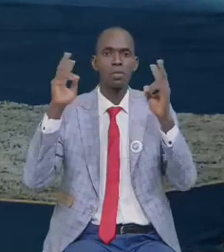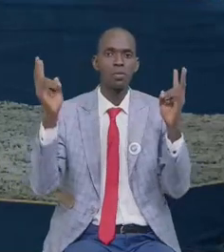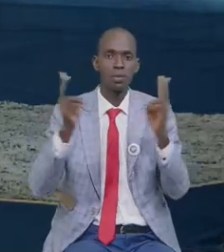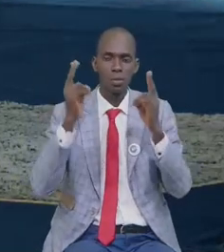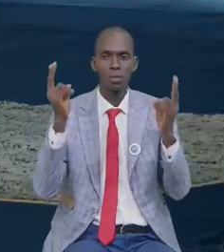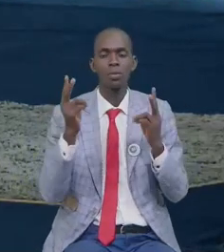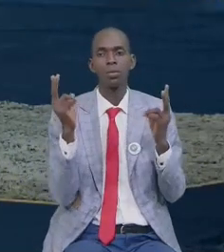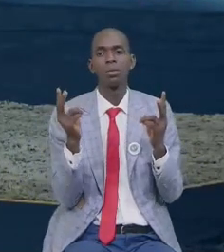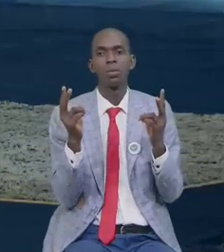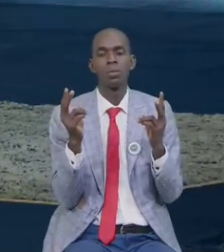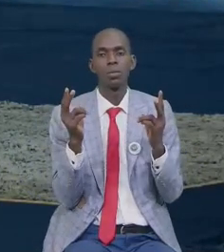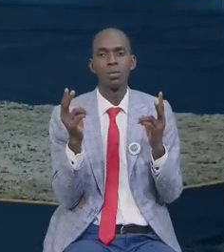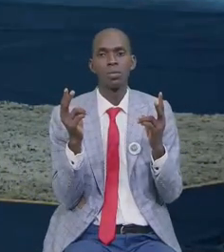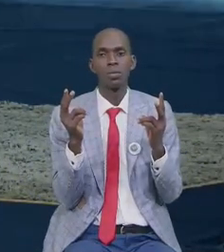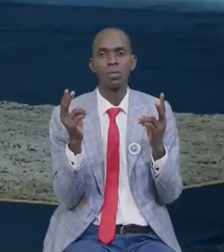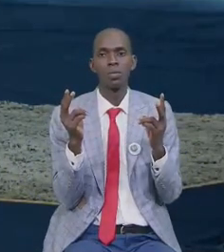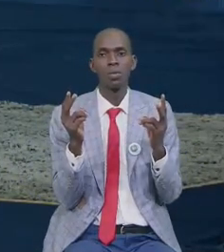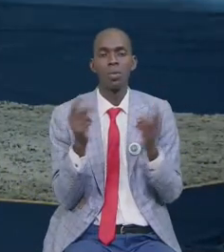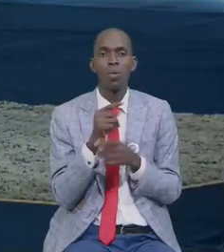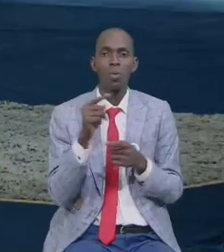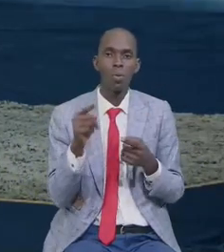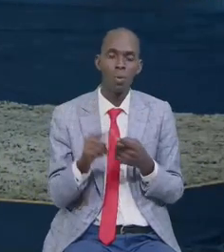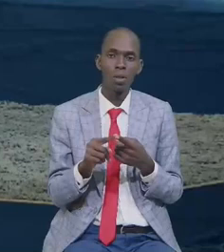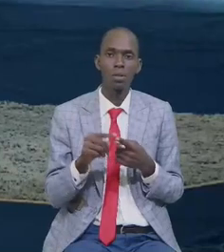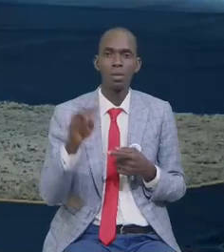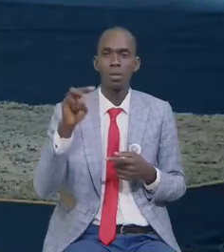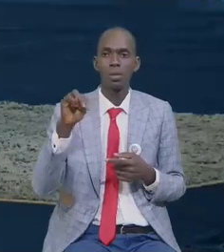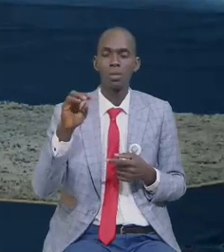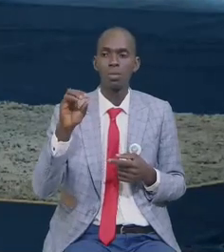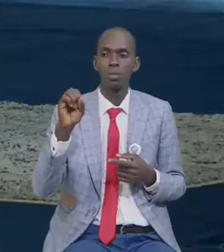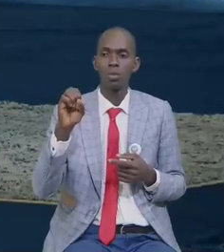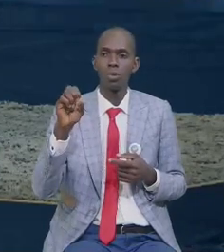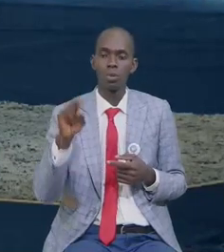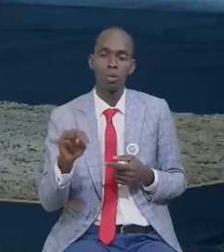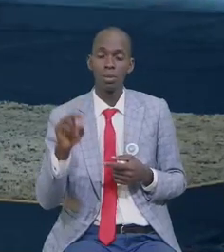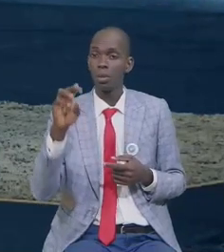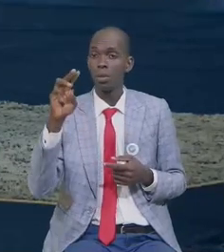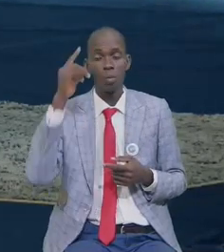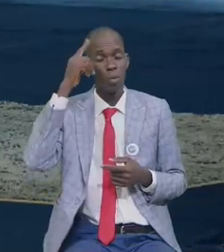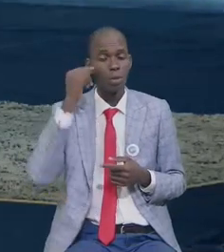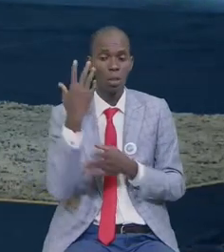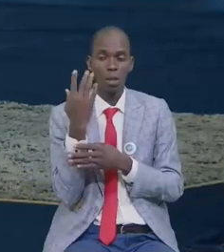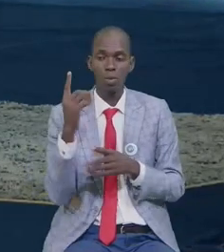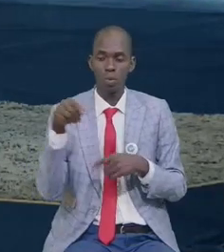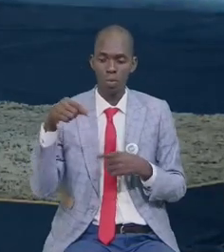été érodée quand les mains de Moïse baissaient.